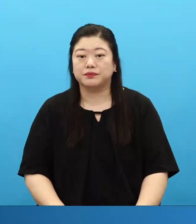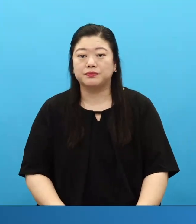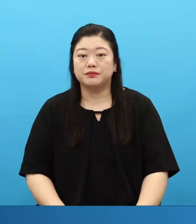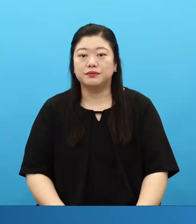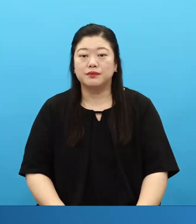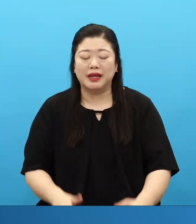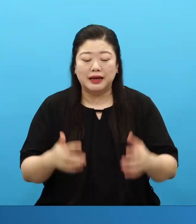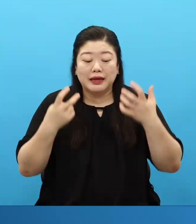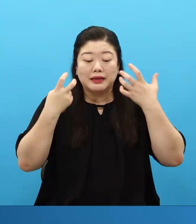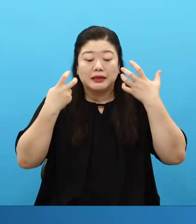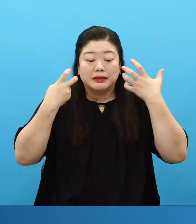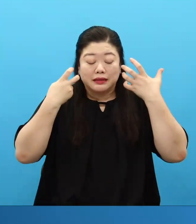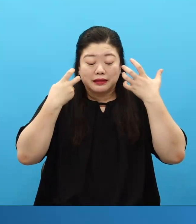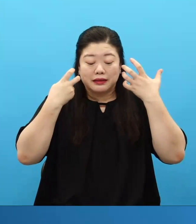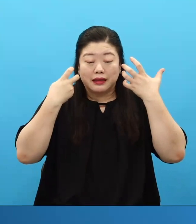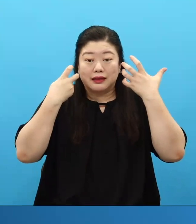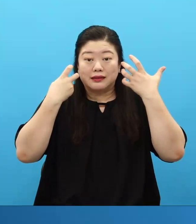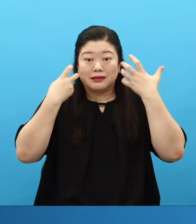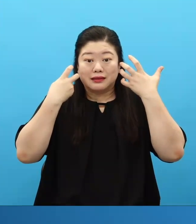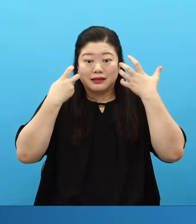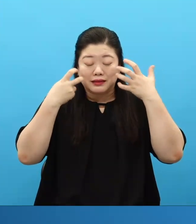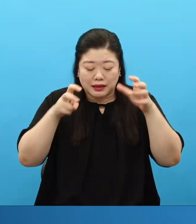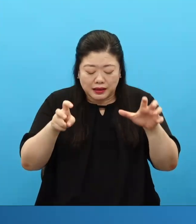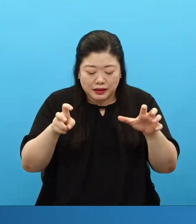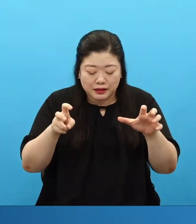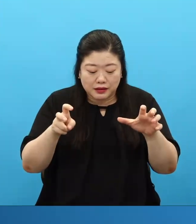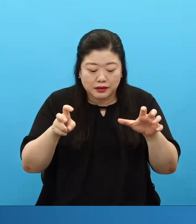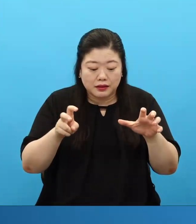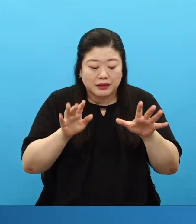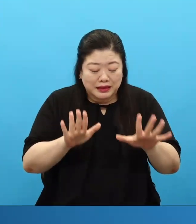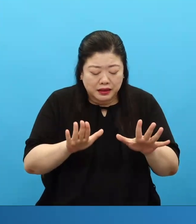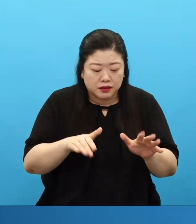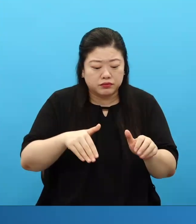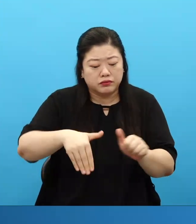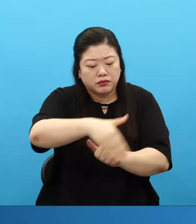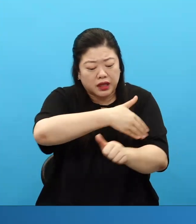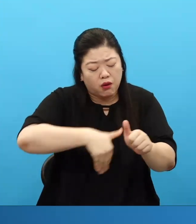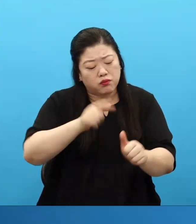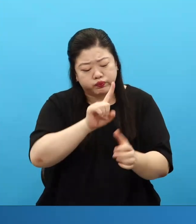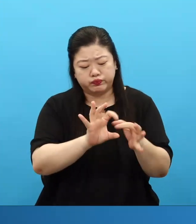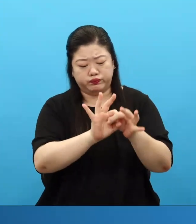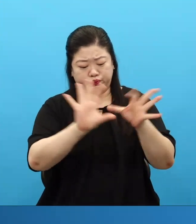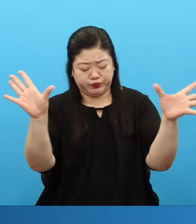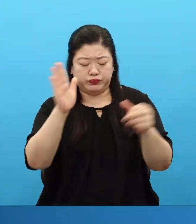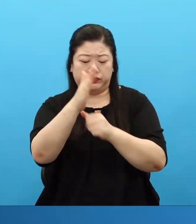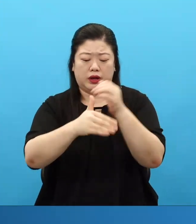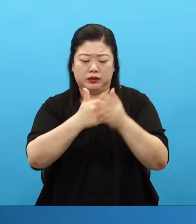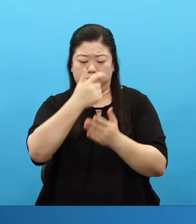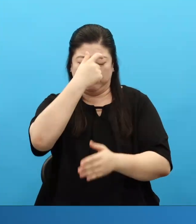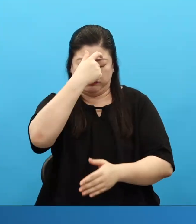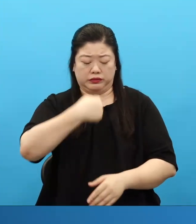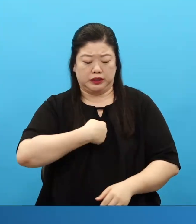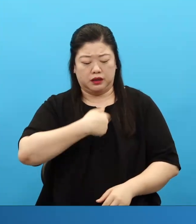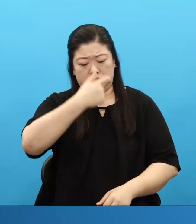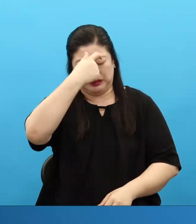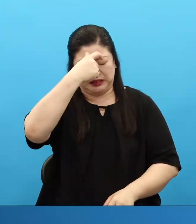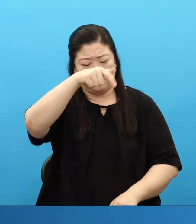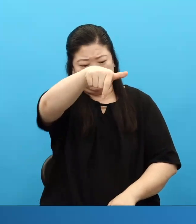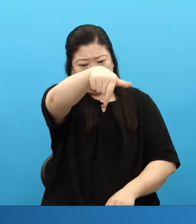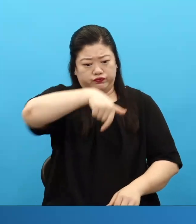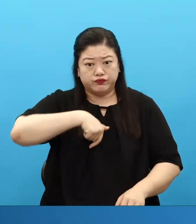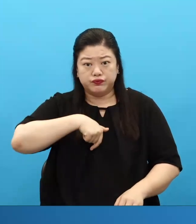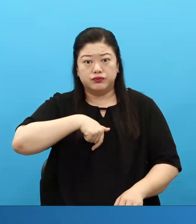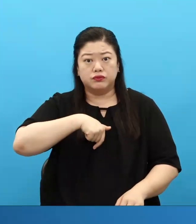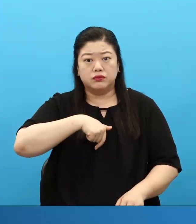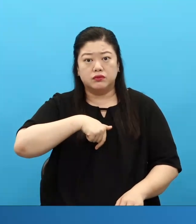That you exist now for a 여러분, time 그 믿음 such 가져야 as this. 됩니다. You have to have that kind of 이때를 faith. 위하여. A time such 누구 as 한 this. 말이죠? Who said that? 에스도 보게 합니다.